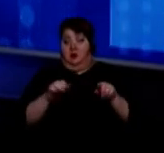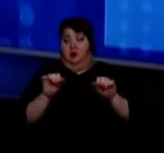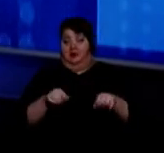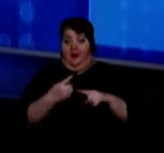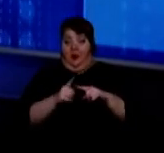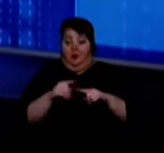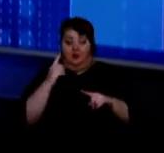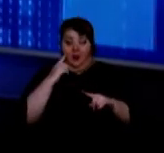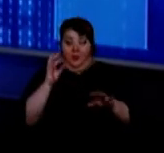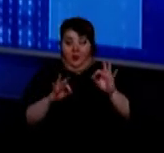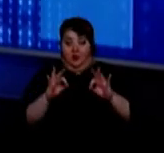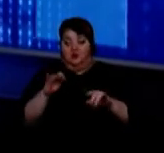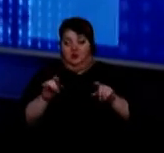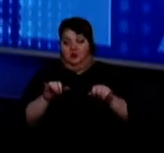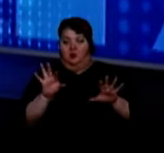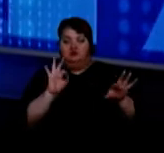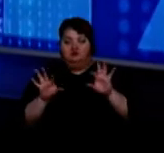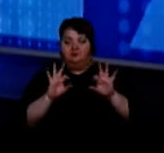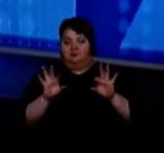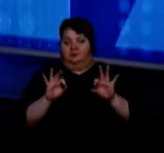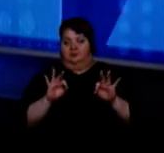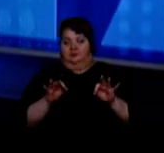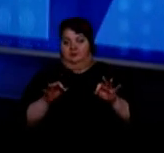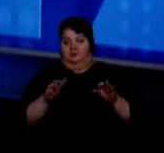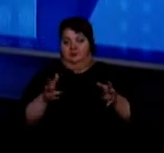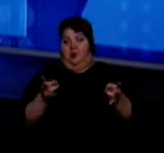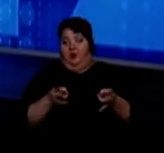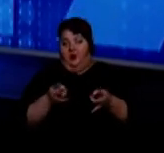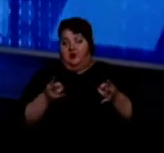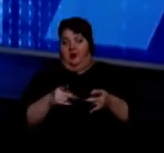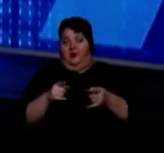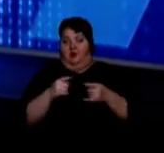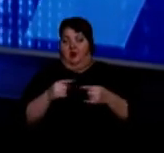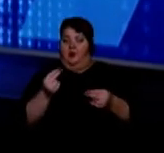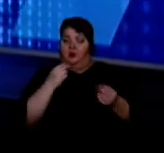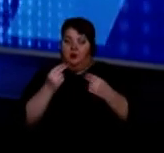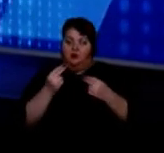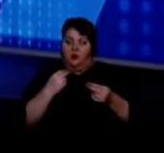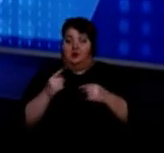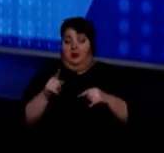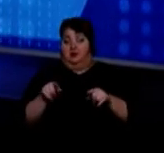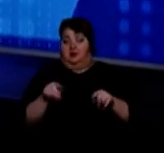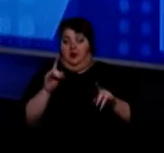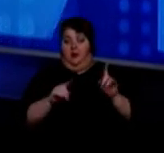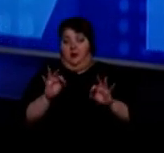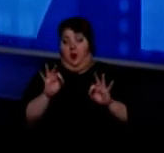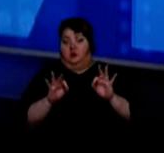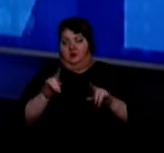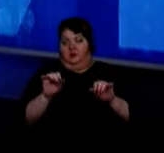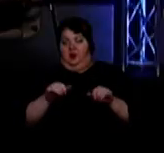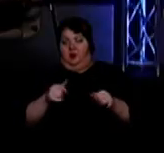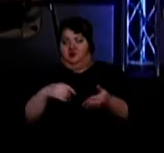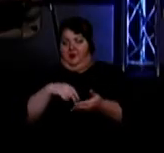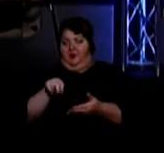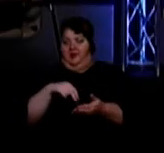ці бонуси, вона вже сама дивиться, що вона найбільше потребує або речей, або продуктів. І на ці бонуси вона вже може